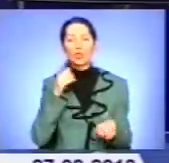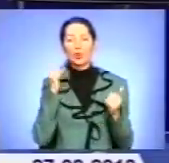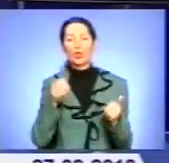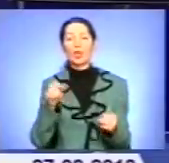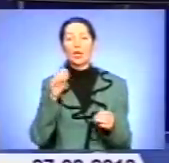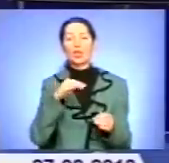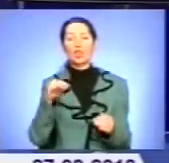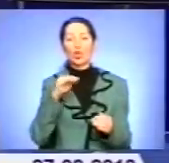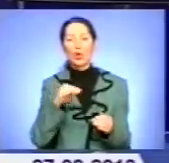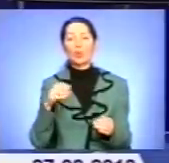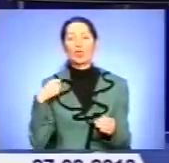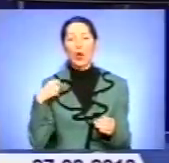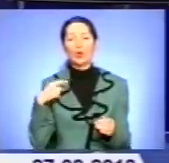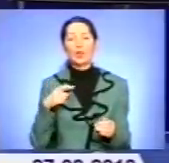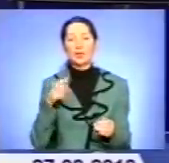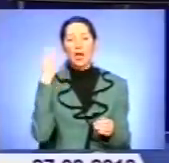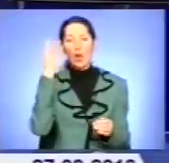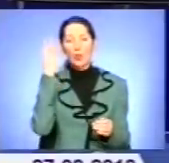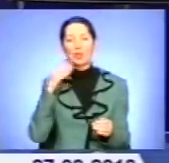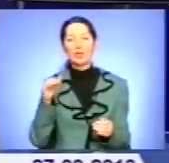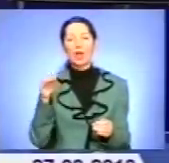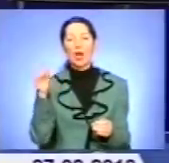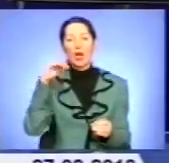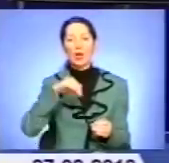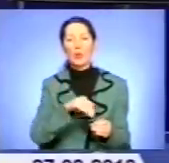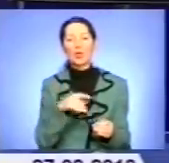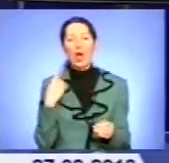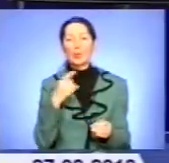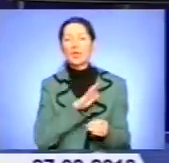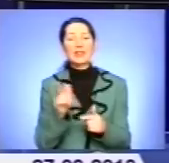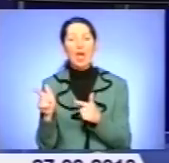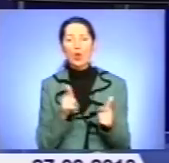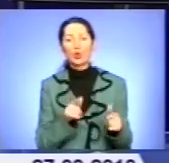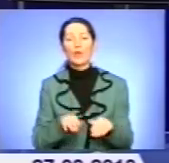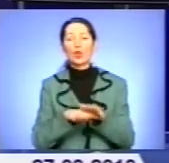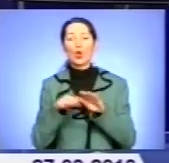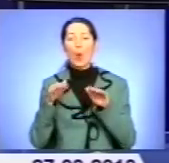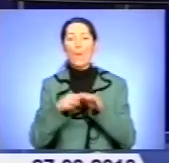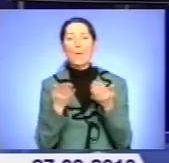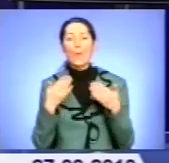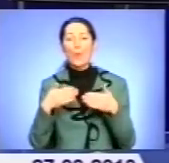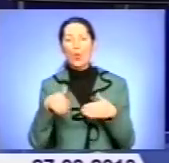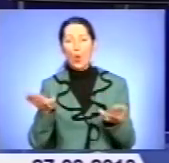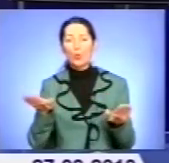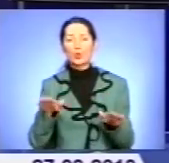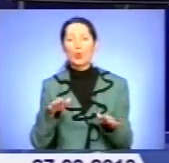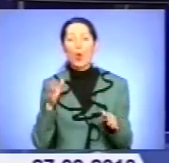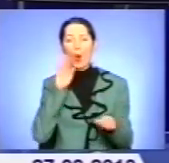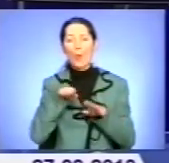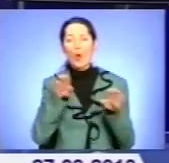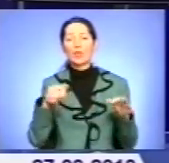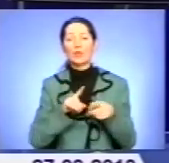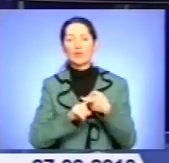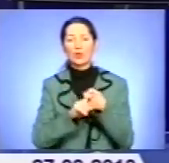Тернопільська, Хмельницька області не готові до пропуску повені у зв'язку з таненням снігу. Про це сьогодні на засіданні уряду